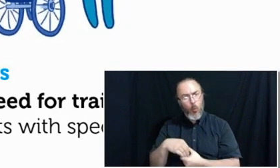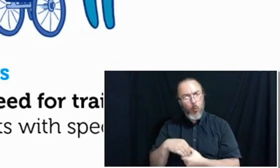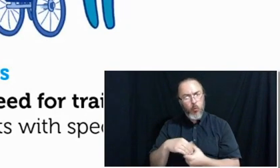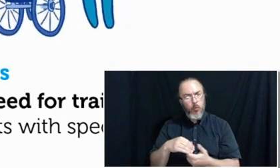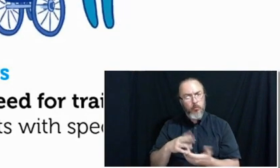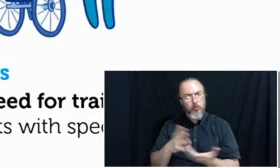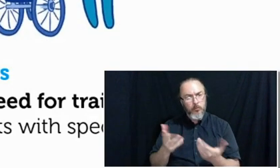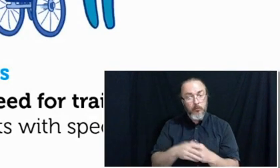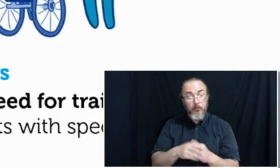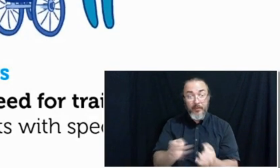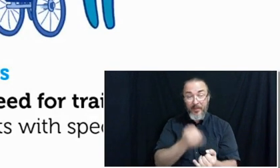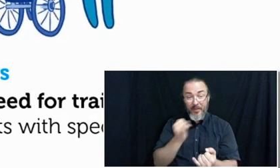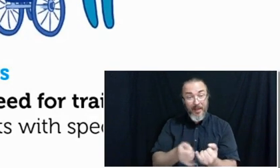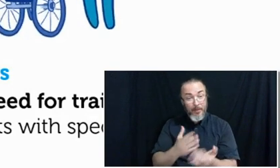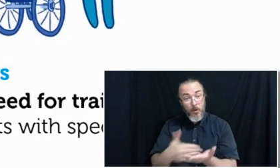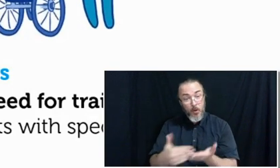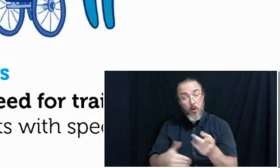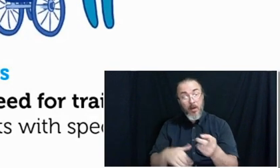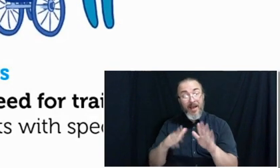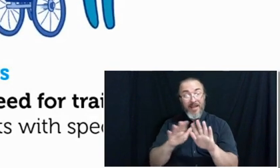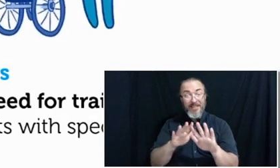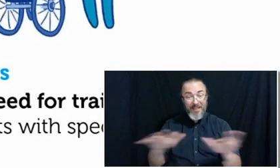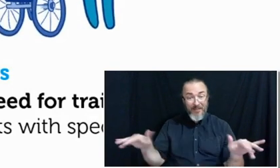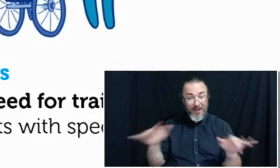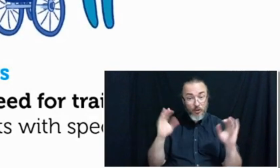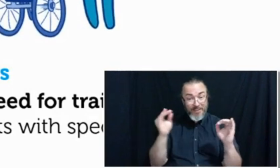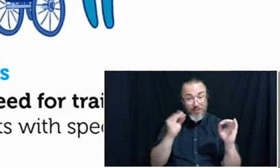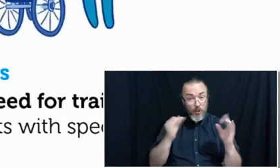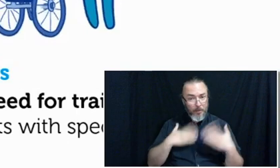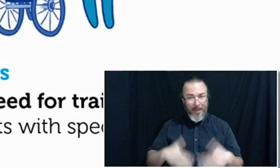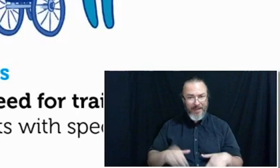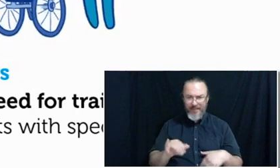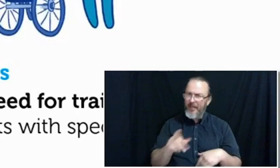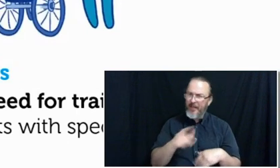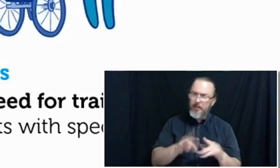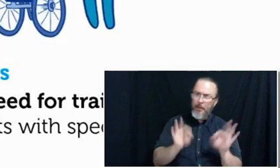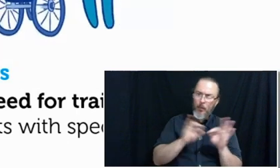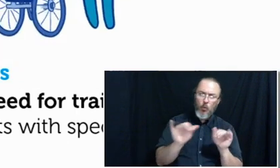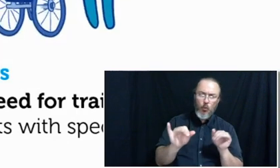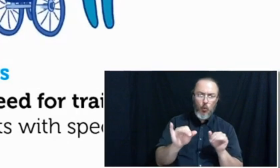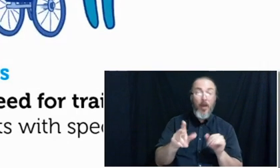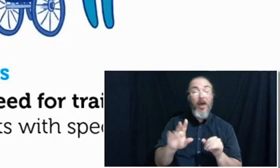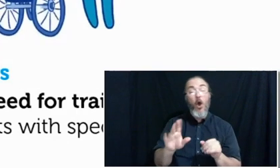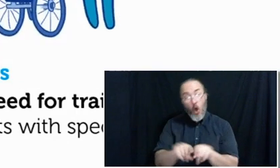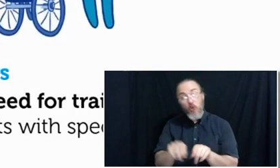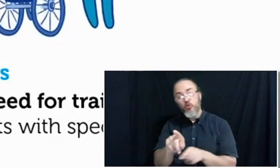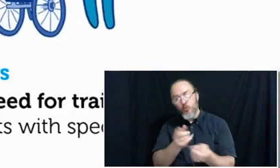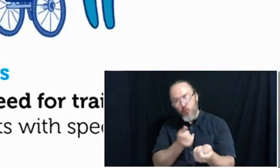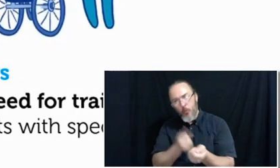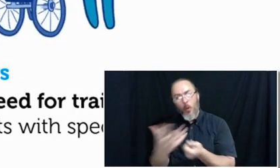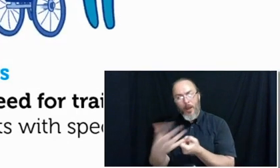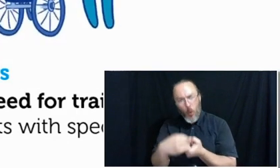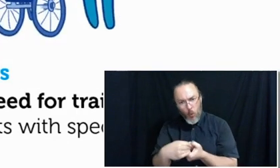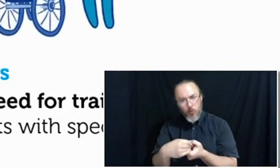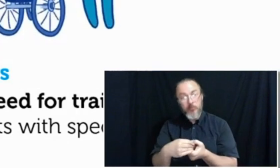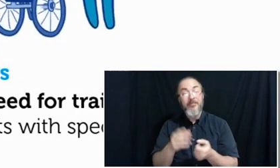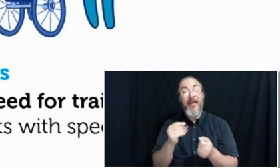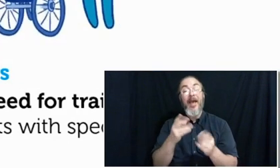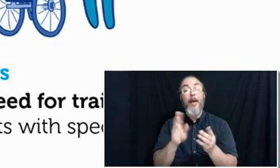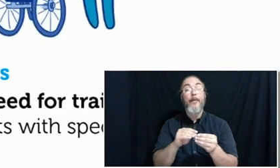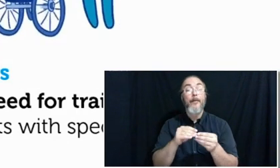à diffuser une éthique scolaire de l'inclusion. Enfin, un corps enseignant diversifié est crucial, car